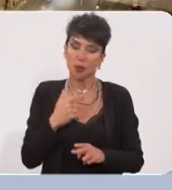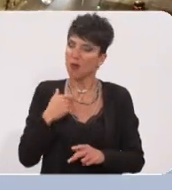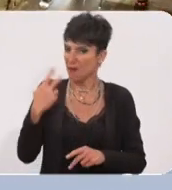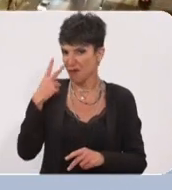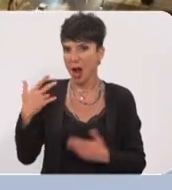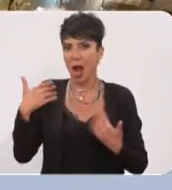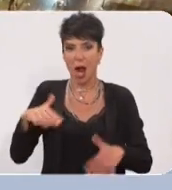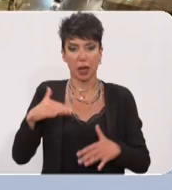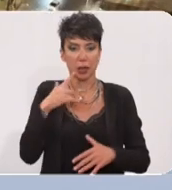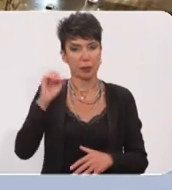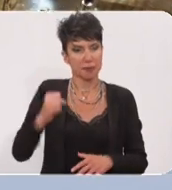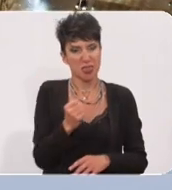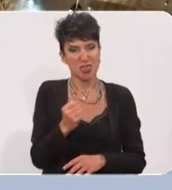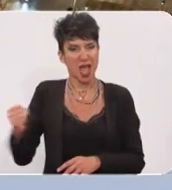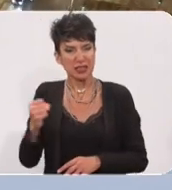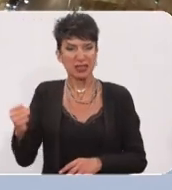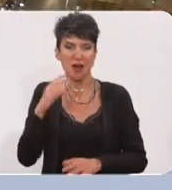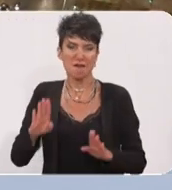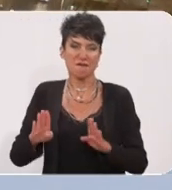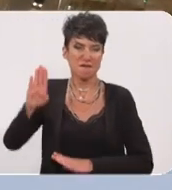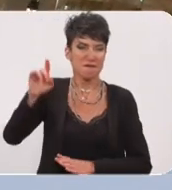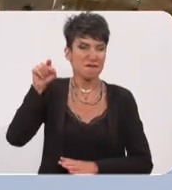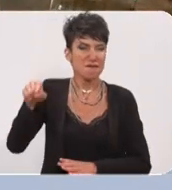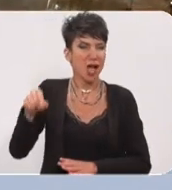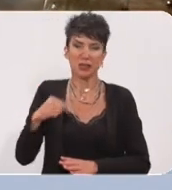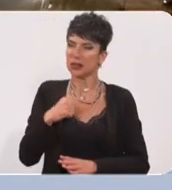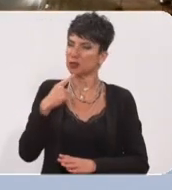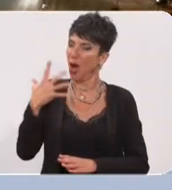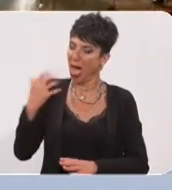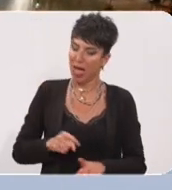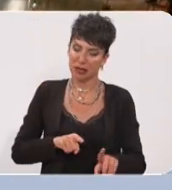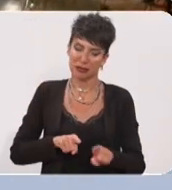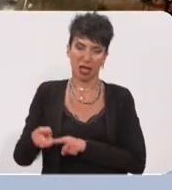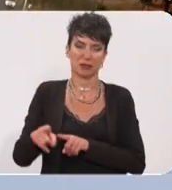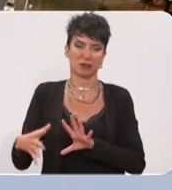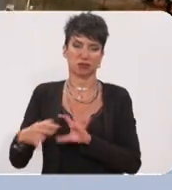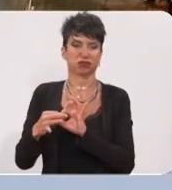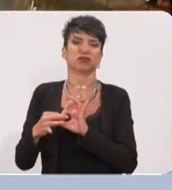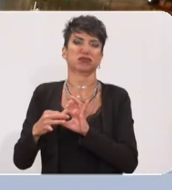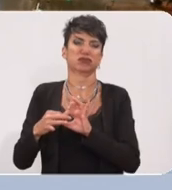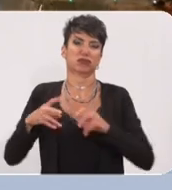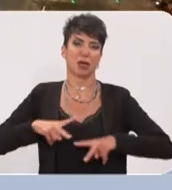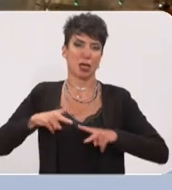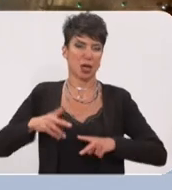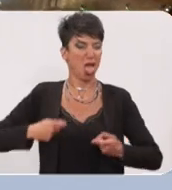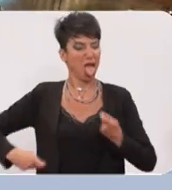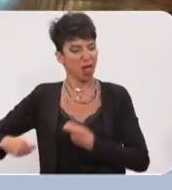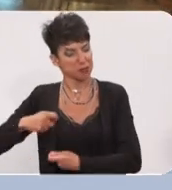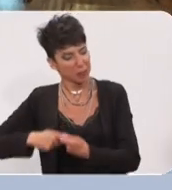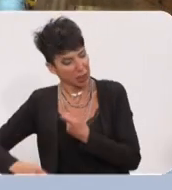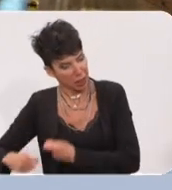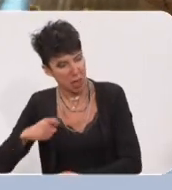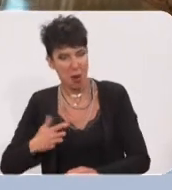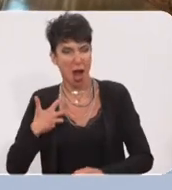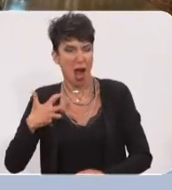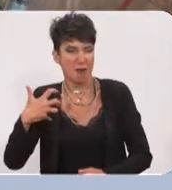που έχει η ακροδεξιά και ο φασισμός με τμήματα του συστήματος, του κράτους, με διάφορα επιχειρηματικά συμφέροντα, όπως εφοπλιστές